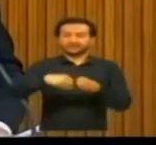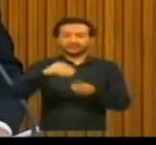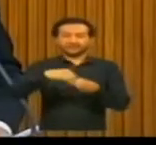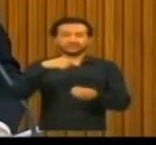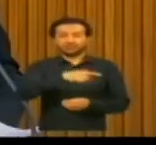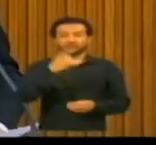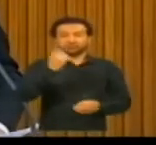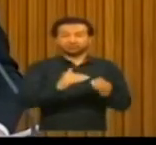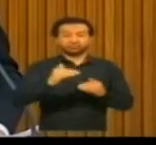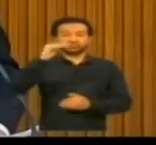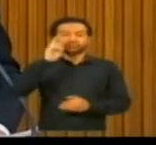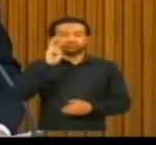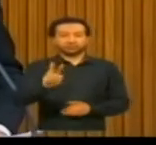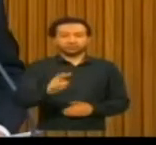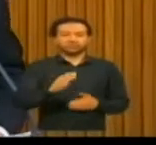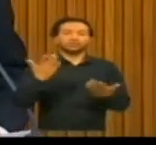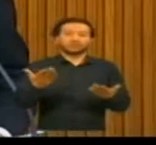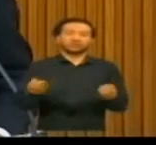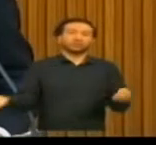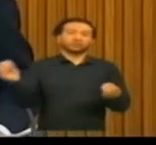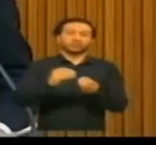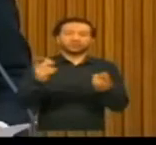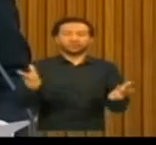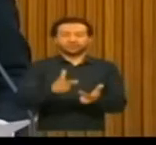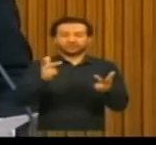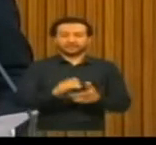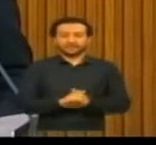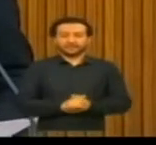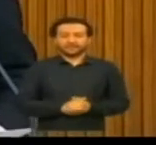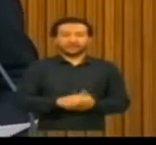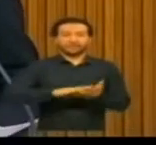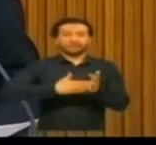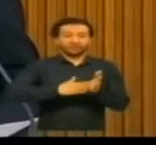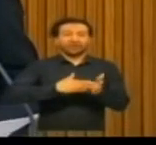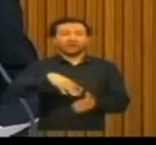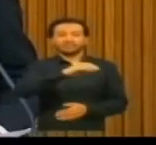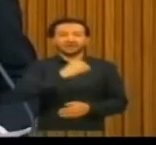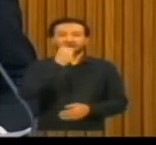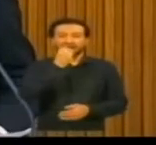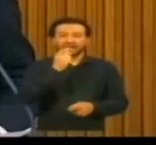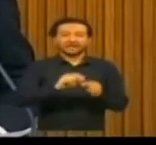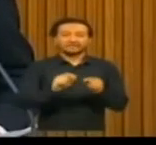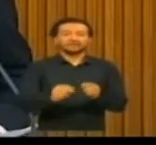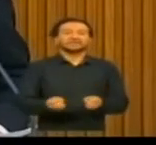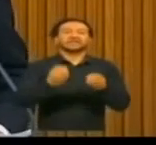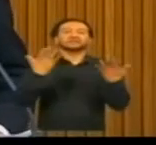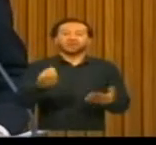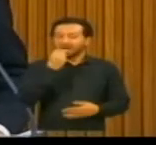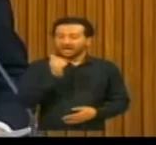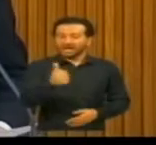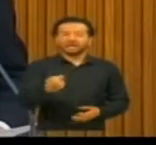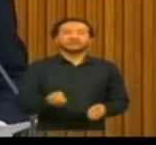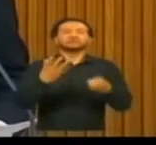arada yükseldiğini gördük. Almış başını gidiyor faizler. Mutfaklarda yangın gördük. Geçinemiyor